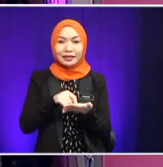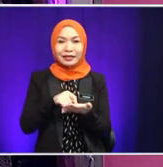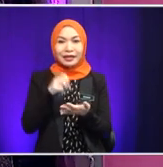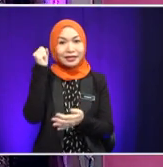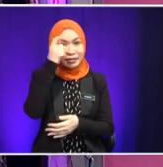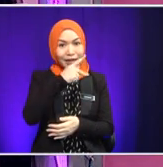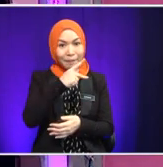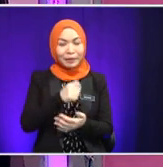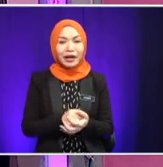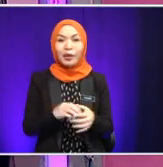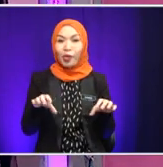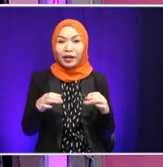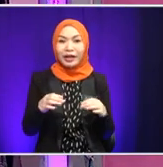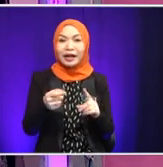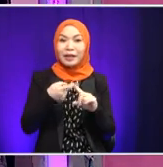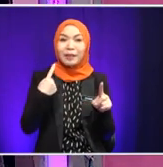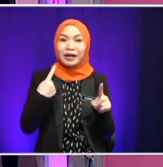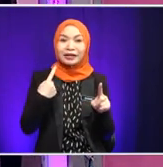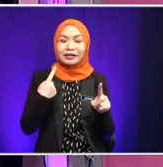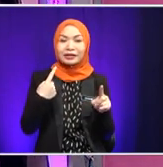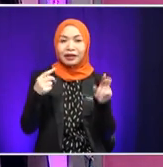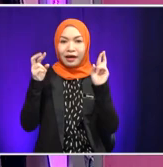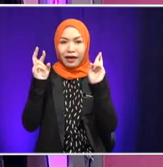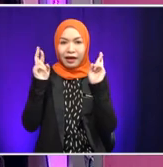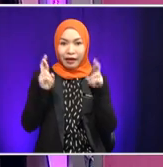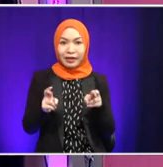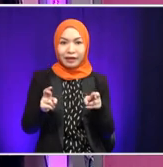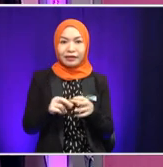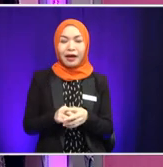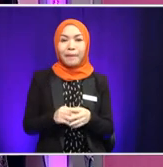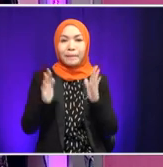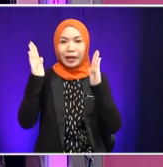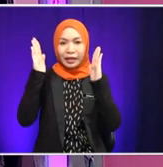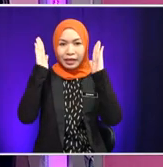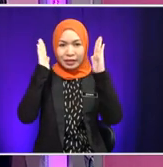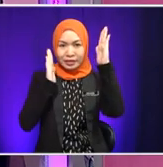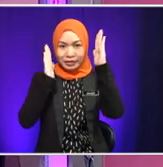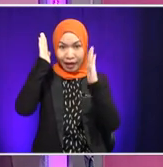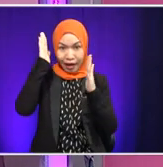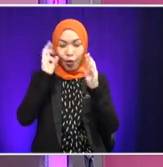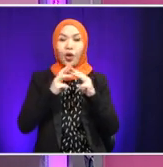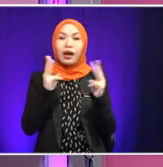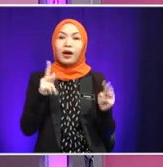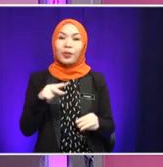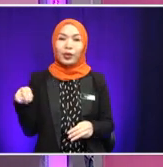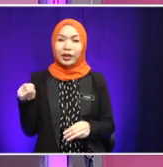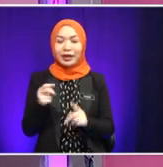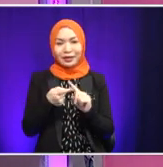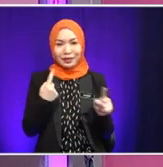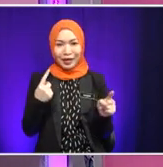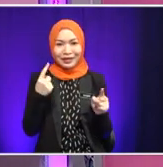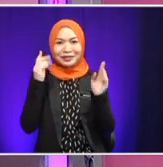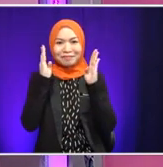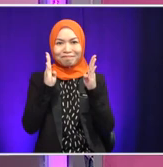dapat lihat di mana Bagaimana rakyat Indonesia kita boleh hidup Bersatu padu walaupun terdiri dari pada berbagai bangsa bahasa dan budaya